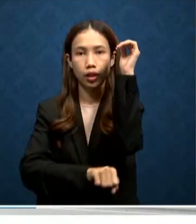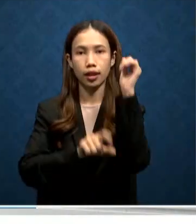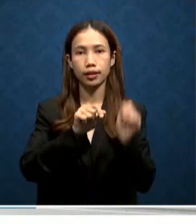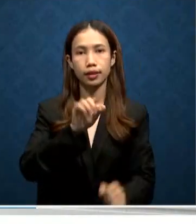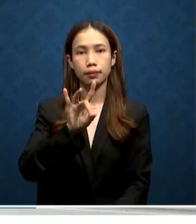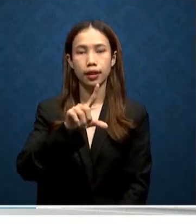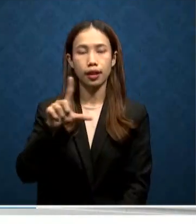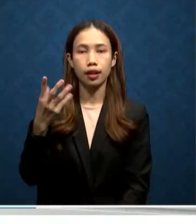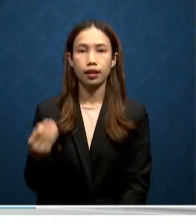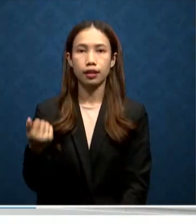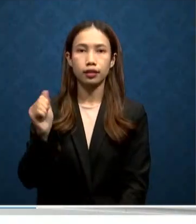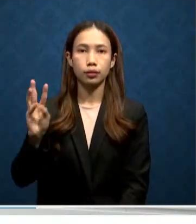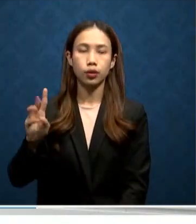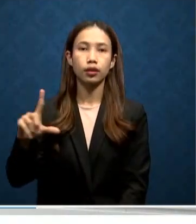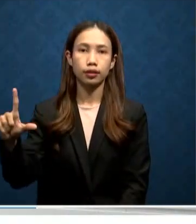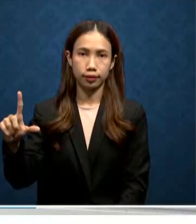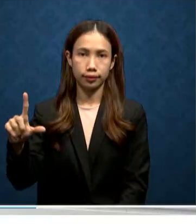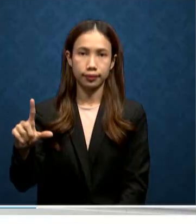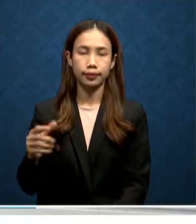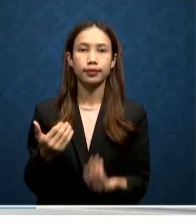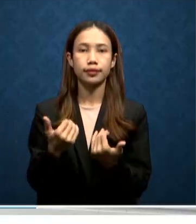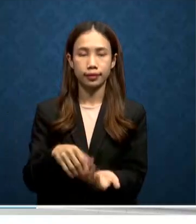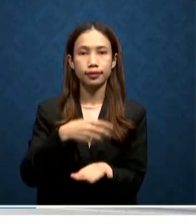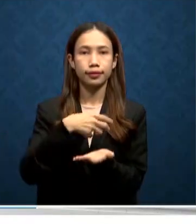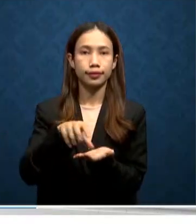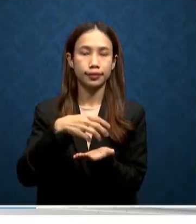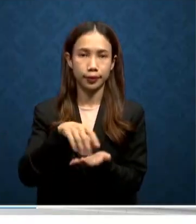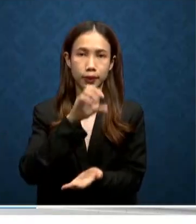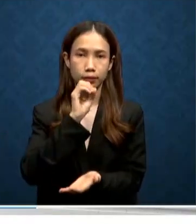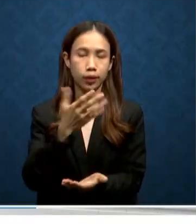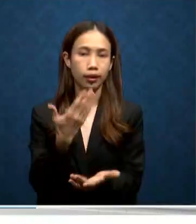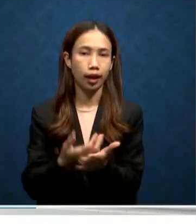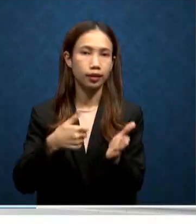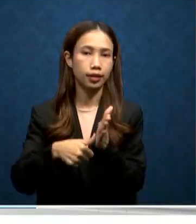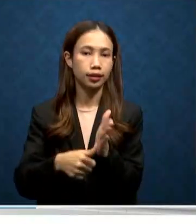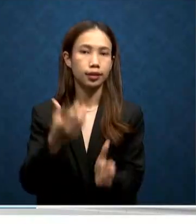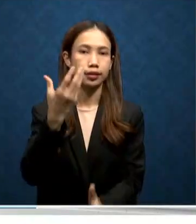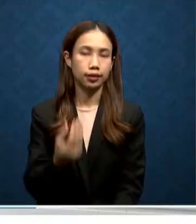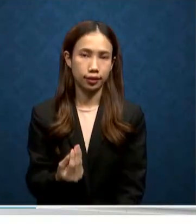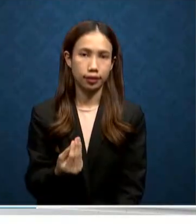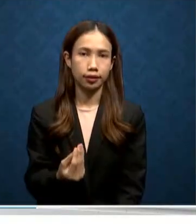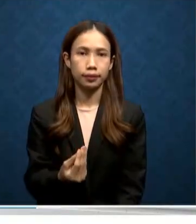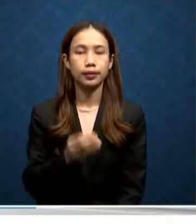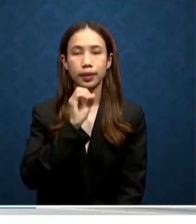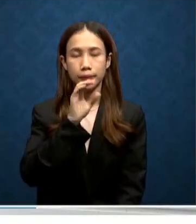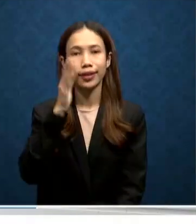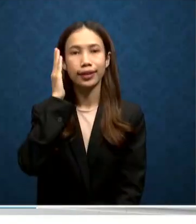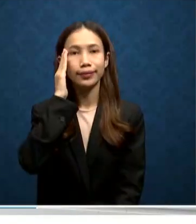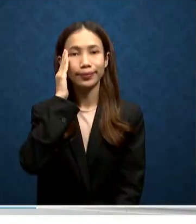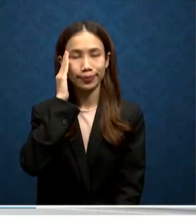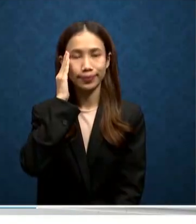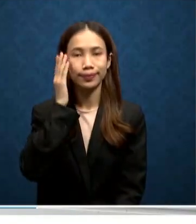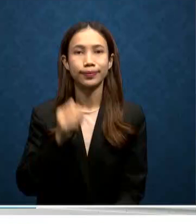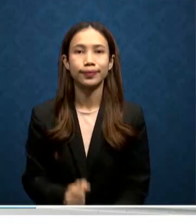ล้านเหลือ 16ล้านครับอันนี้ก็ต้องขออนุญาตกราบเรียนเอ่อท่านเพื่อเพื่อโปรดทราบนะครับ